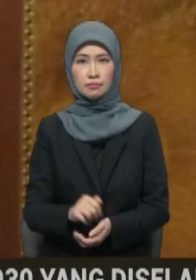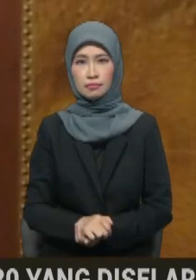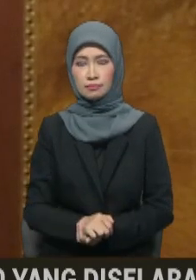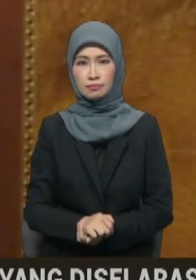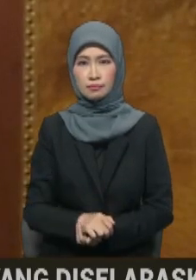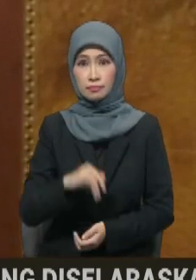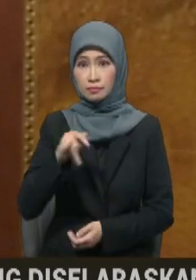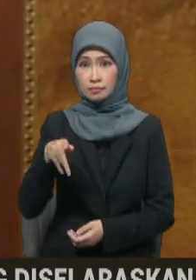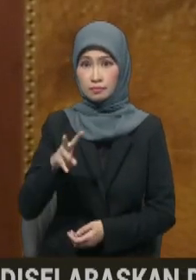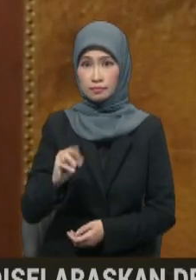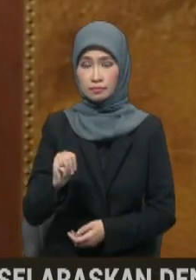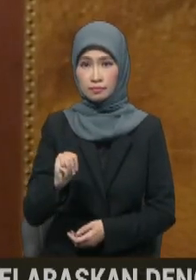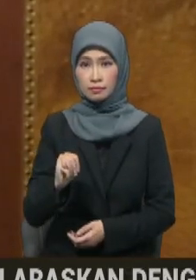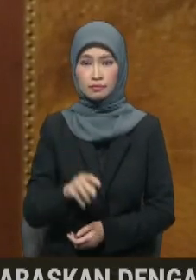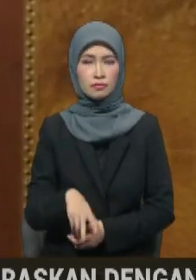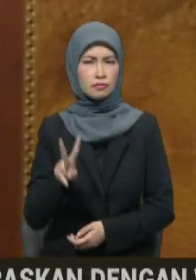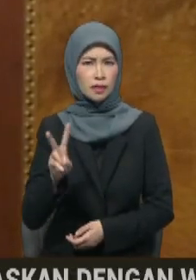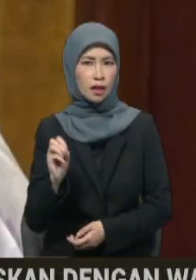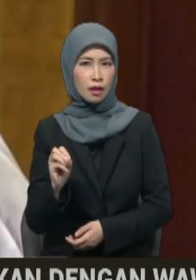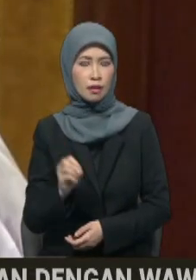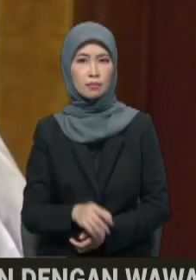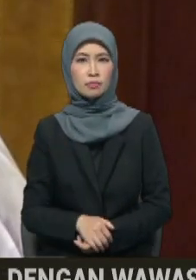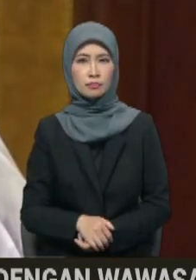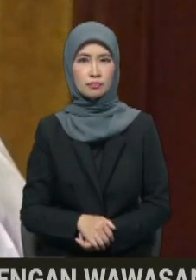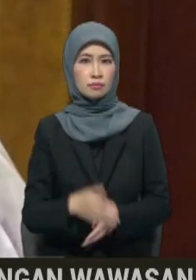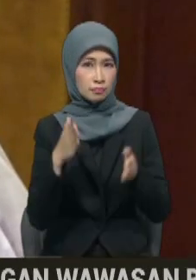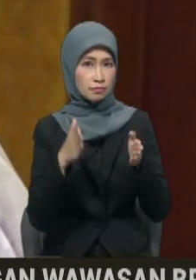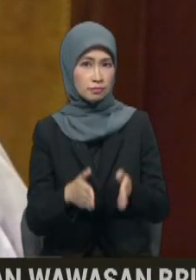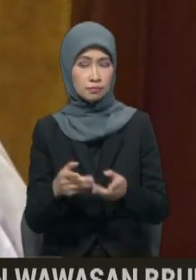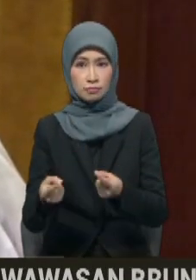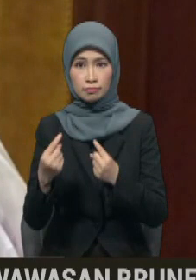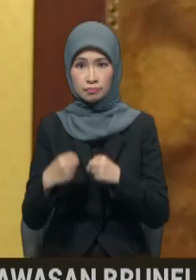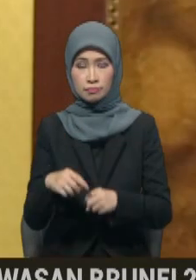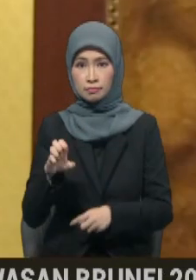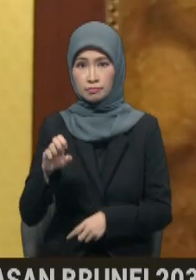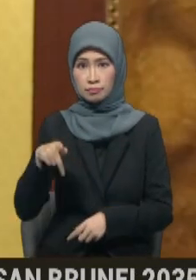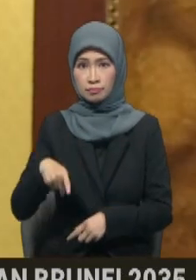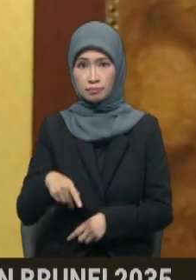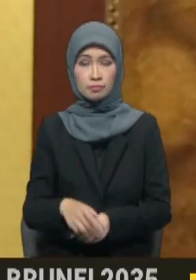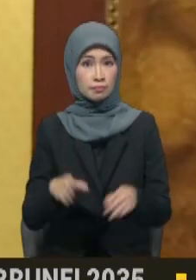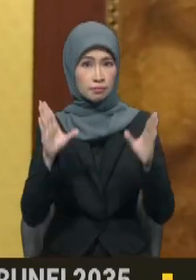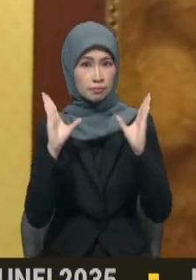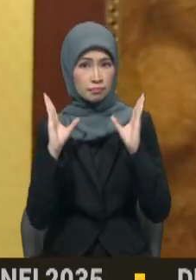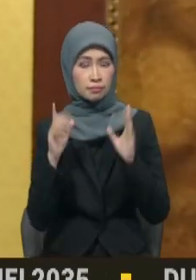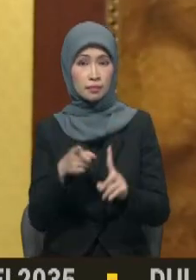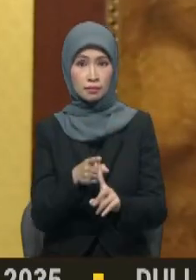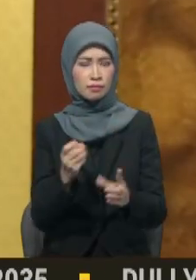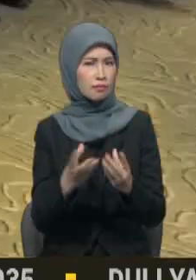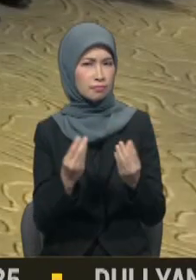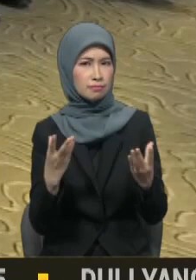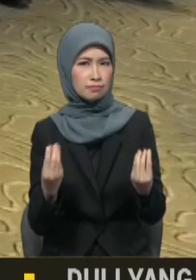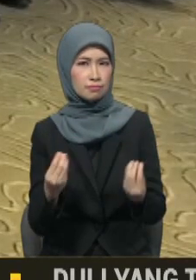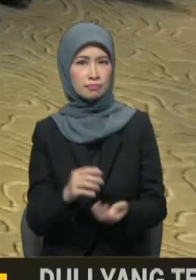Menteri 20 peserta pembekal atau kontraktor total energies ep Brunei dari pelbagai sektor termasuk